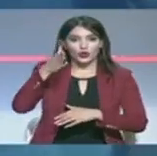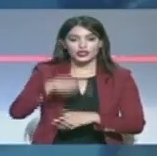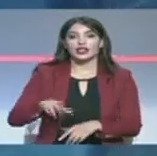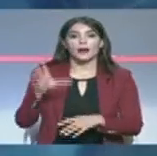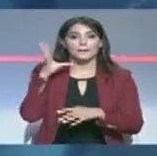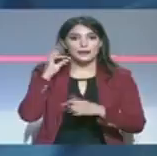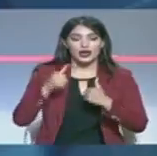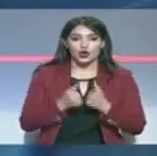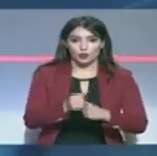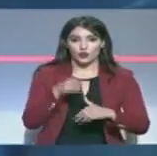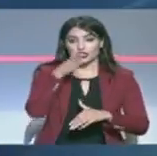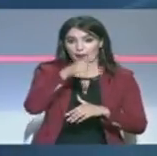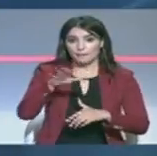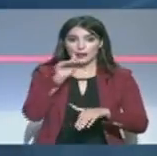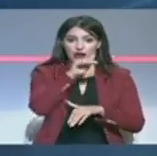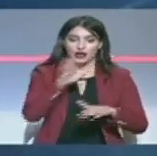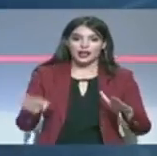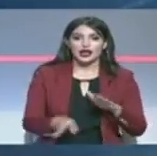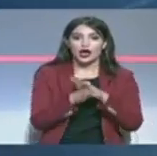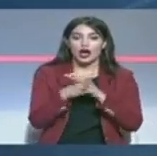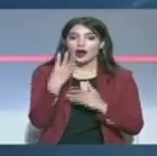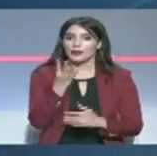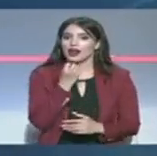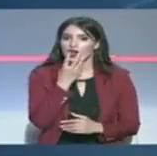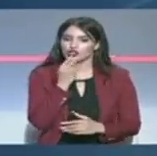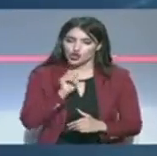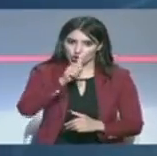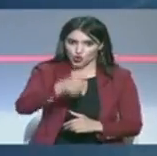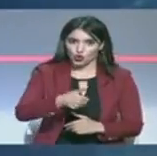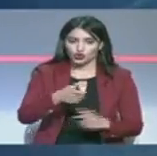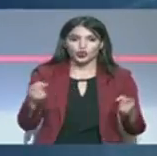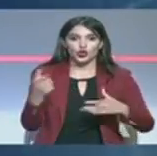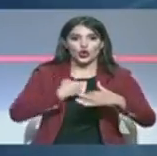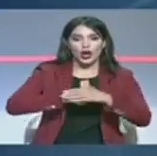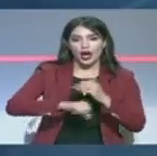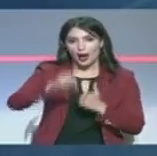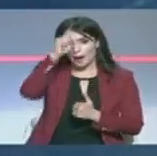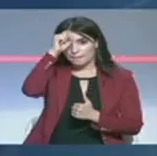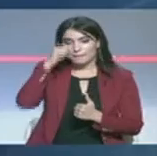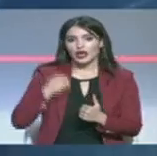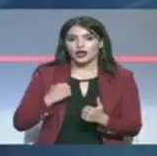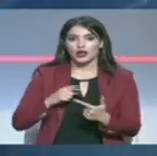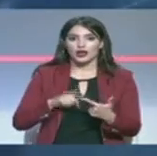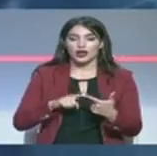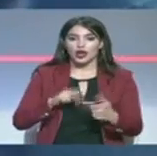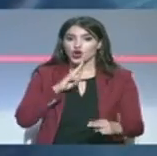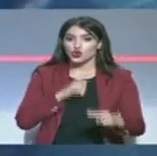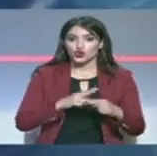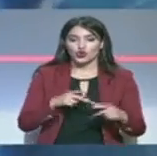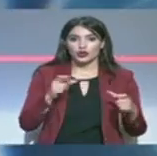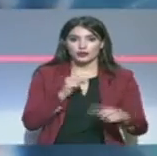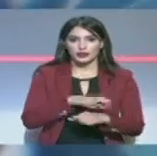المرسى في ملعب زويتن انطلاقا من الساعة الرابعة مساء، ويباري أمل حمام سوسة الملعب الصفاقسي بالملعب